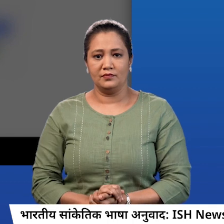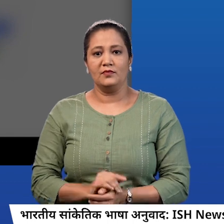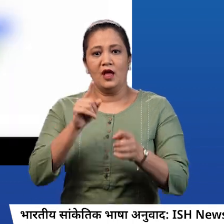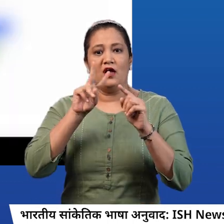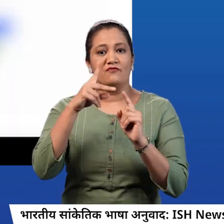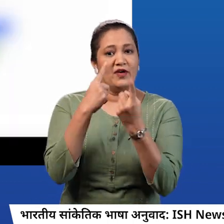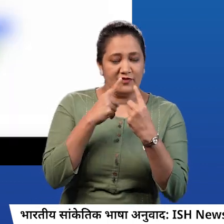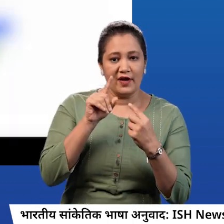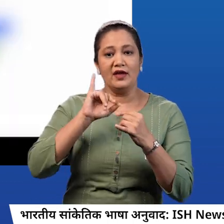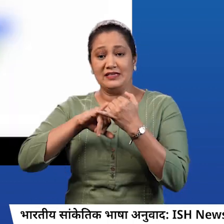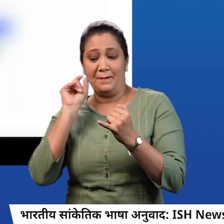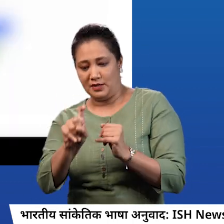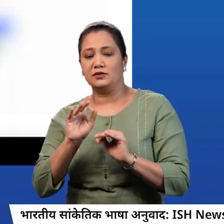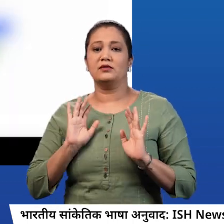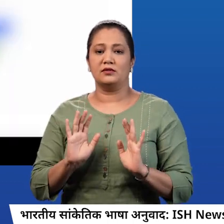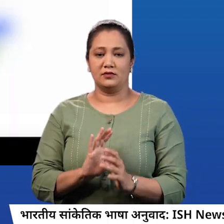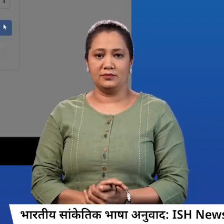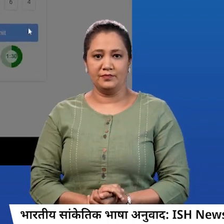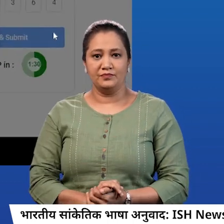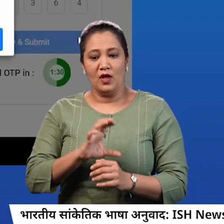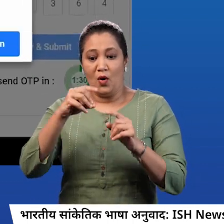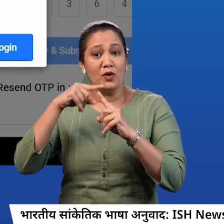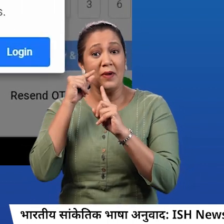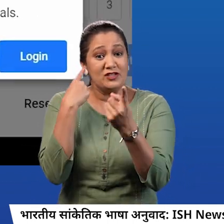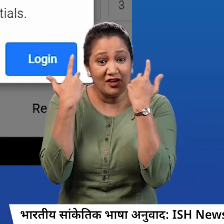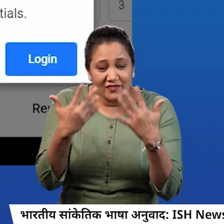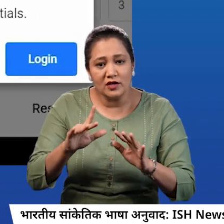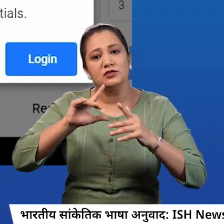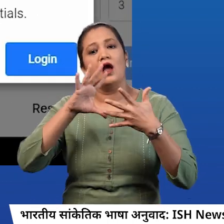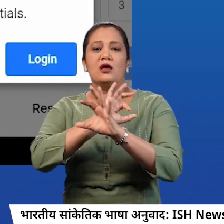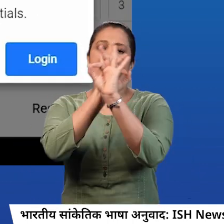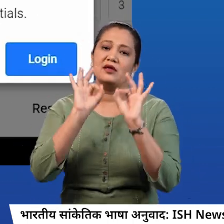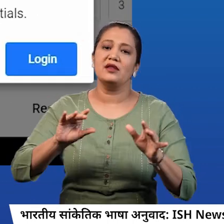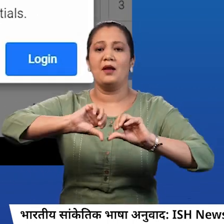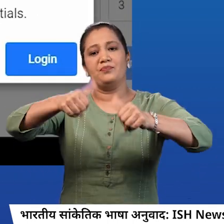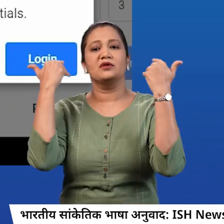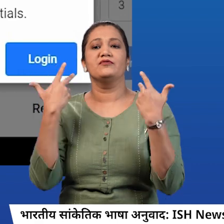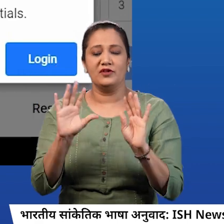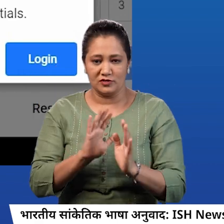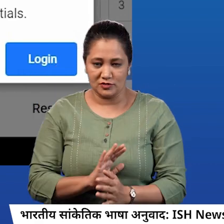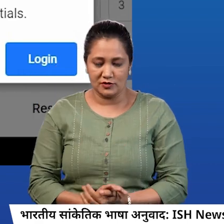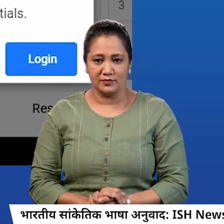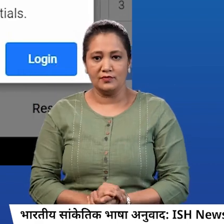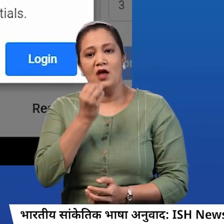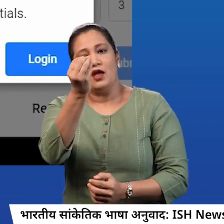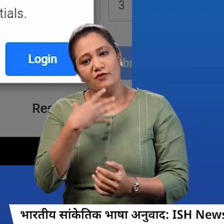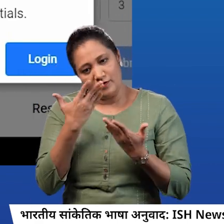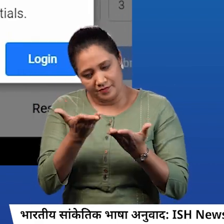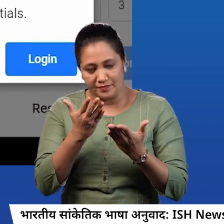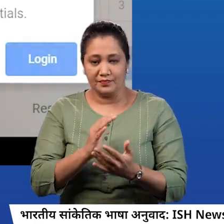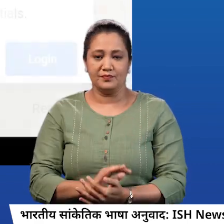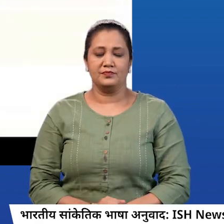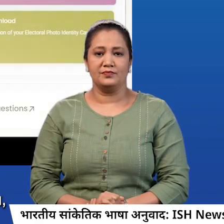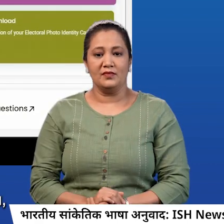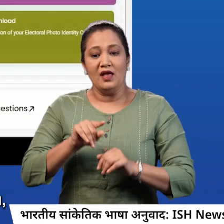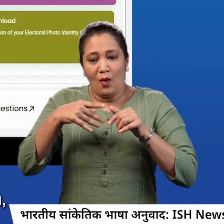व्यवस्थित भरून व्हेरीफाय अँड सबमिट हे बटन दाबायचंय. OTP व्हेरीफाय होताच तुमचं खातं यशस्वीरित्या तयार झालं असल्याचा संदेश तुम्हाला स्क्रीनवरच